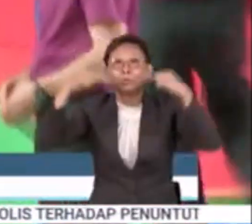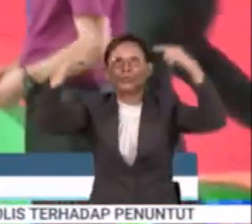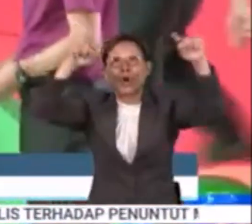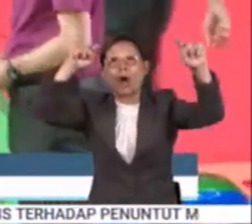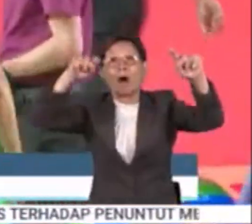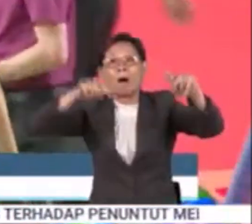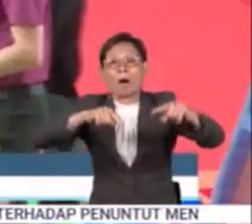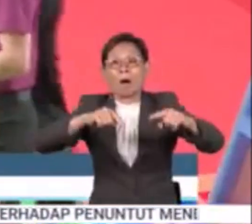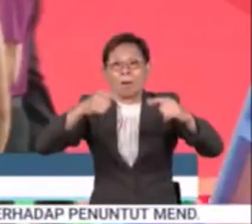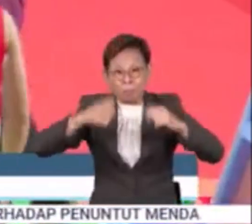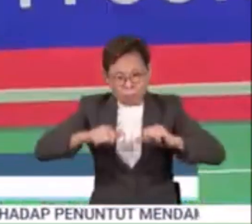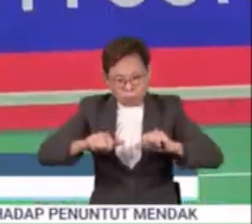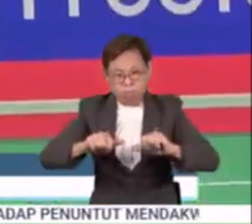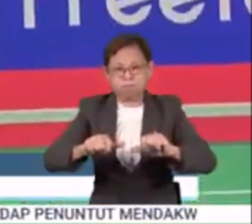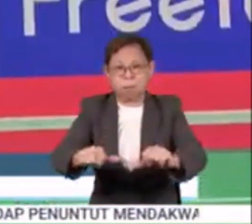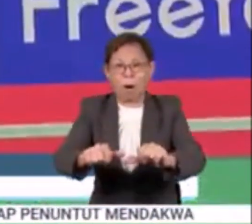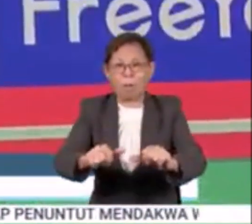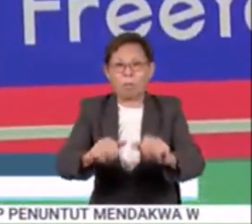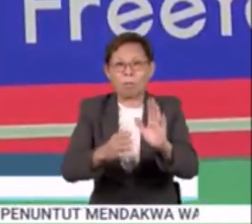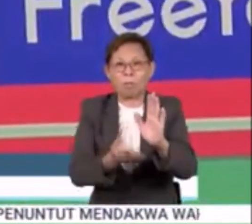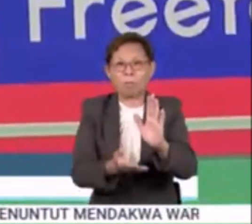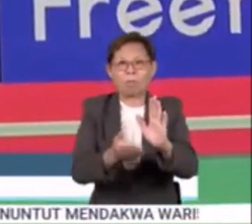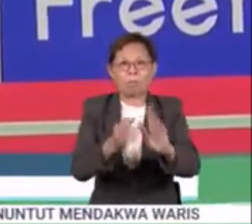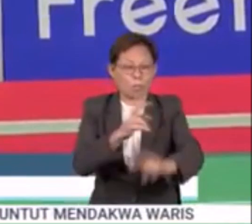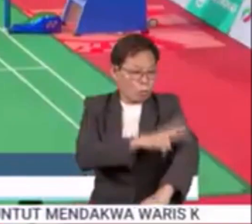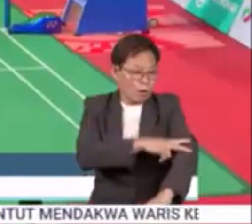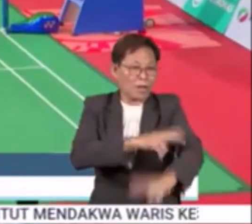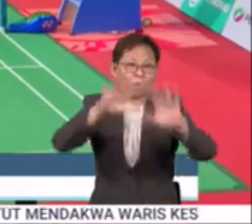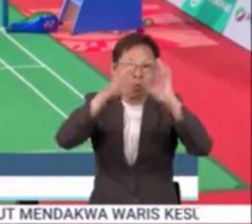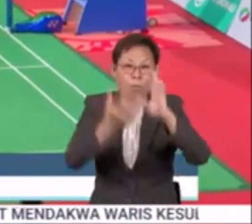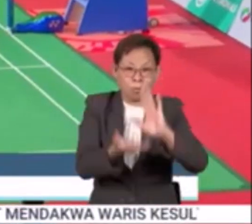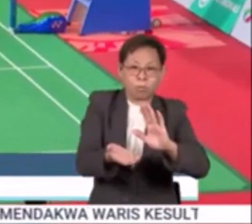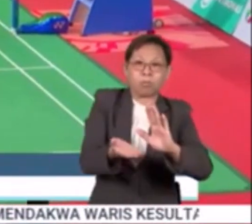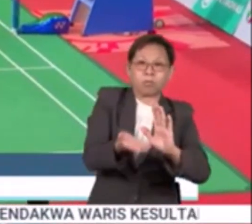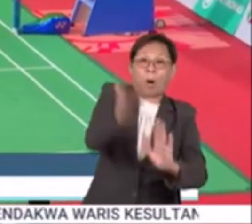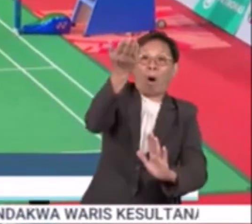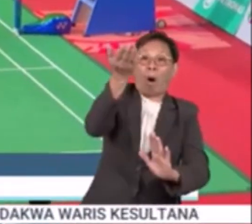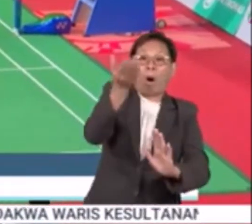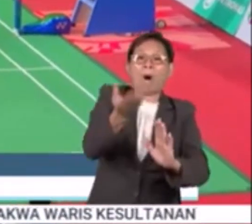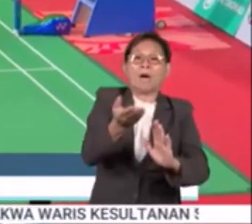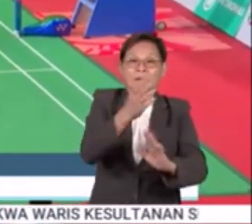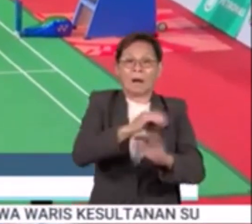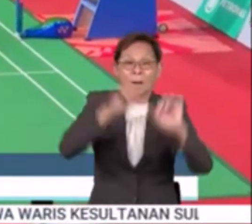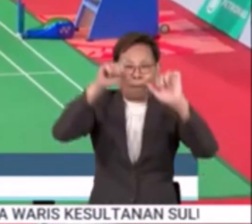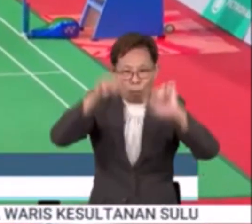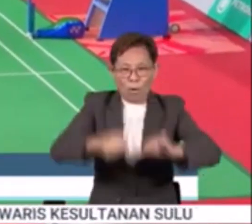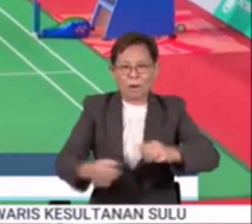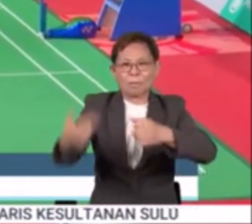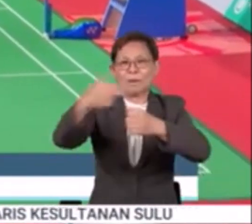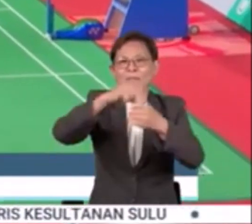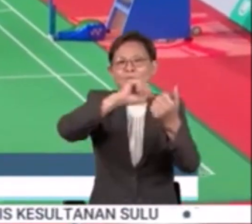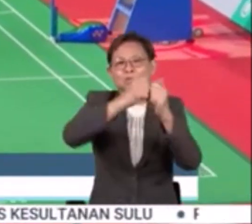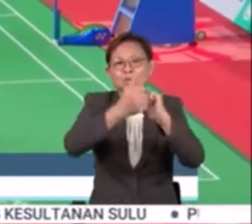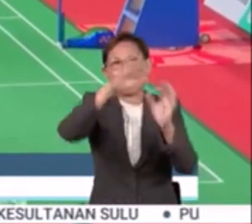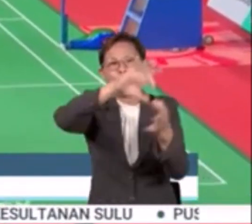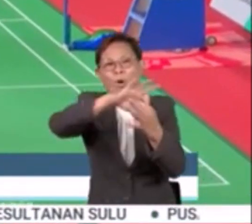prestasi konsisten melonjakan kedudukan ranking dunia pemain berkenan dan layak kesukaan Olympic Paris 2024